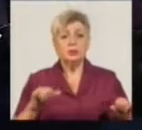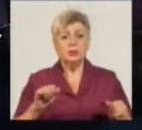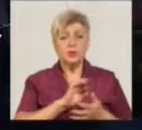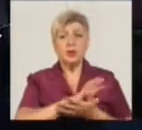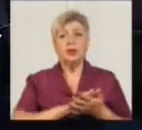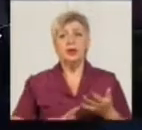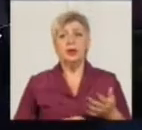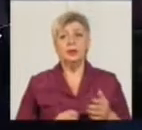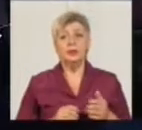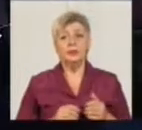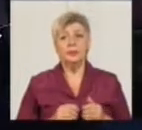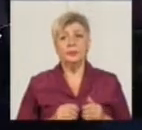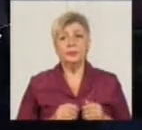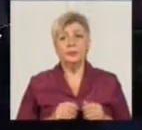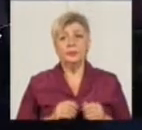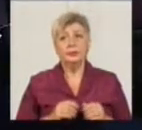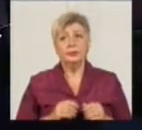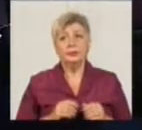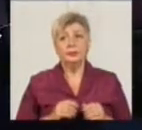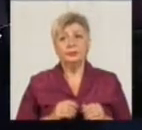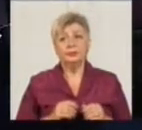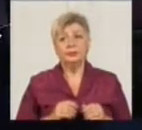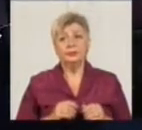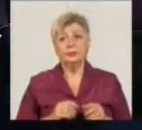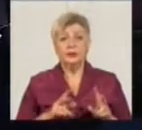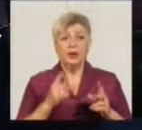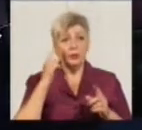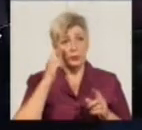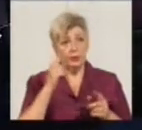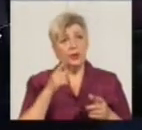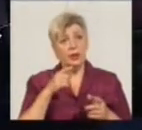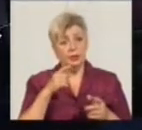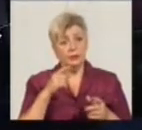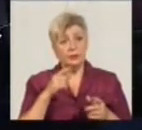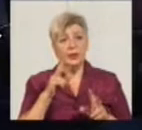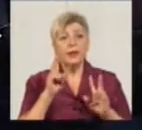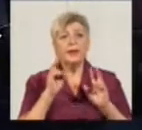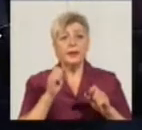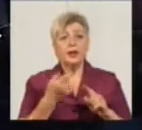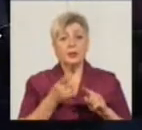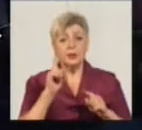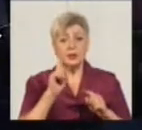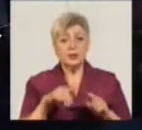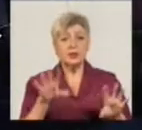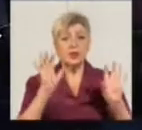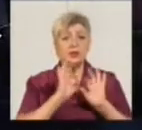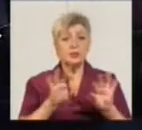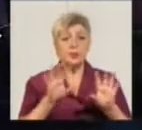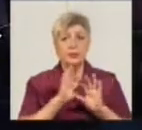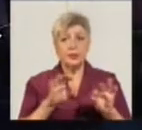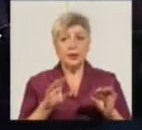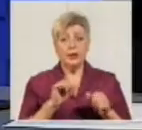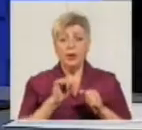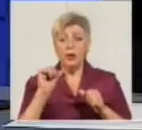Ви маєте на увазі засоби масової інформації? Зокрема, також. Тобто, як про це розповідають людям, окрім стрічок, окрім